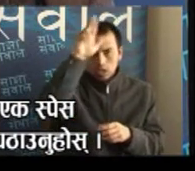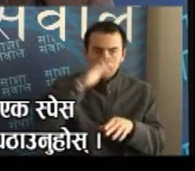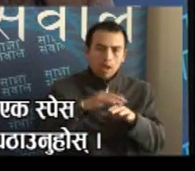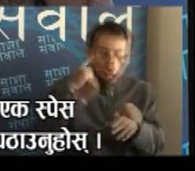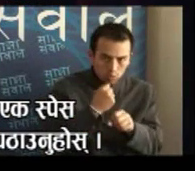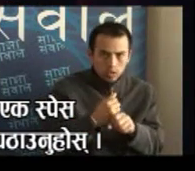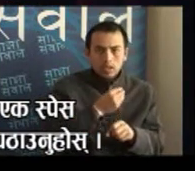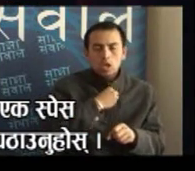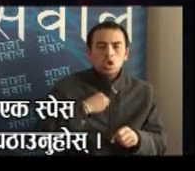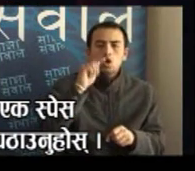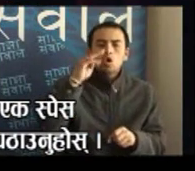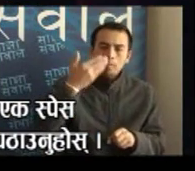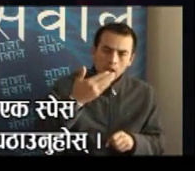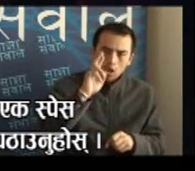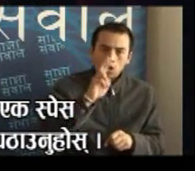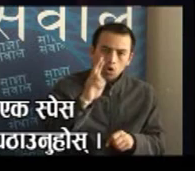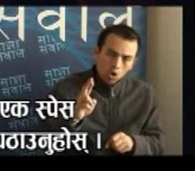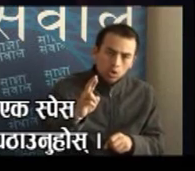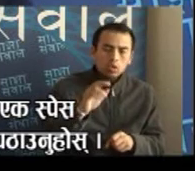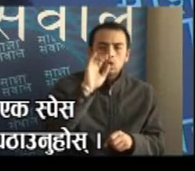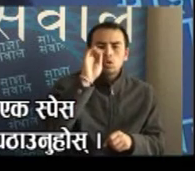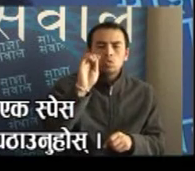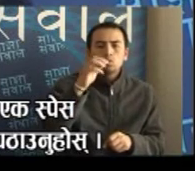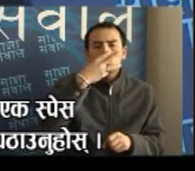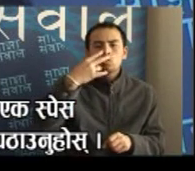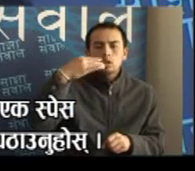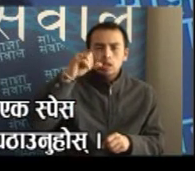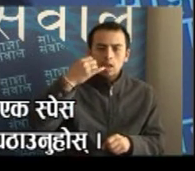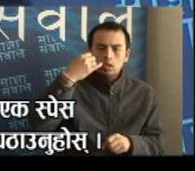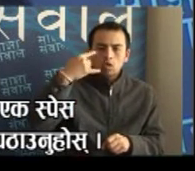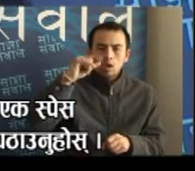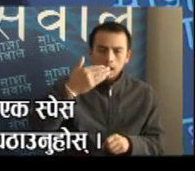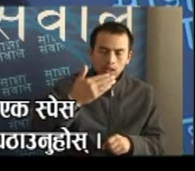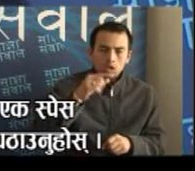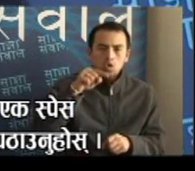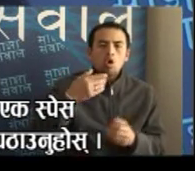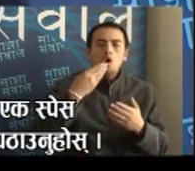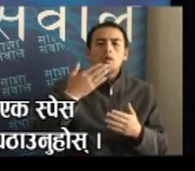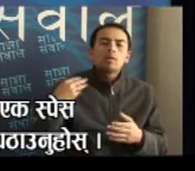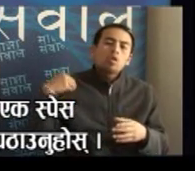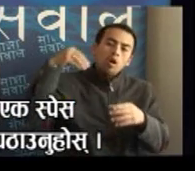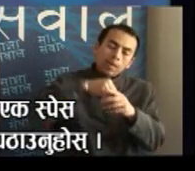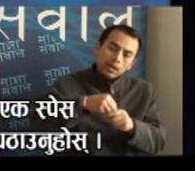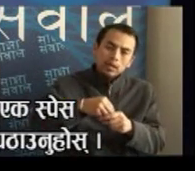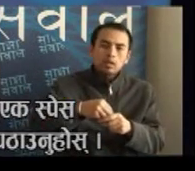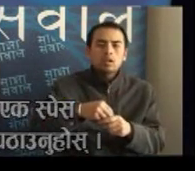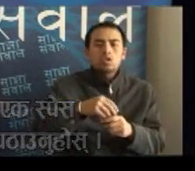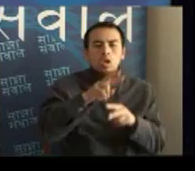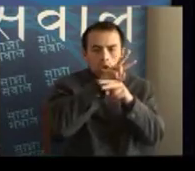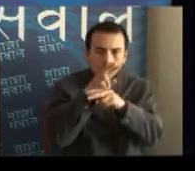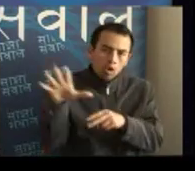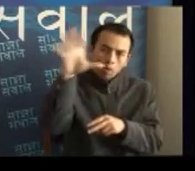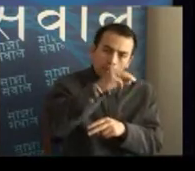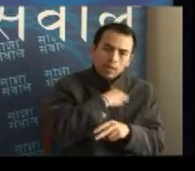गुरुङ, डाक्टर कमल लामिछाने र सुशीला ढकाल, अनि यो हलमा उपस्थित सहभागी दर्शक